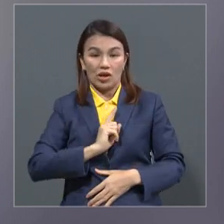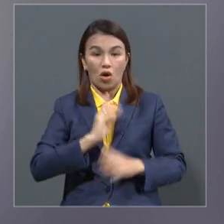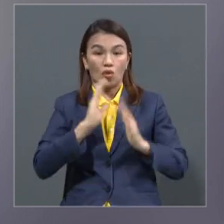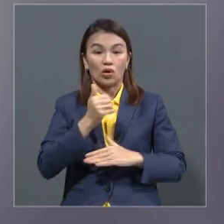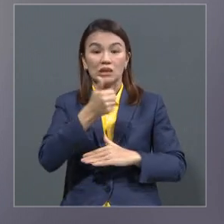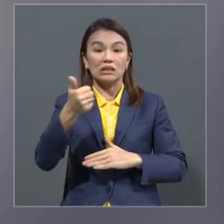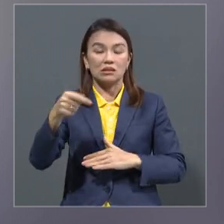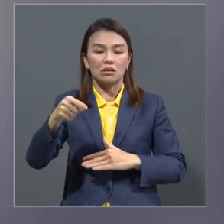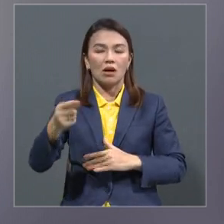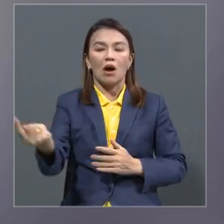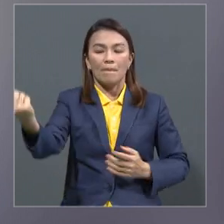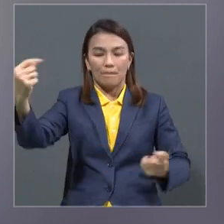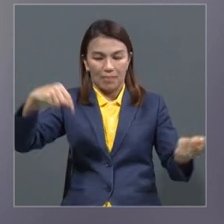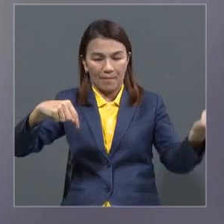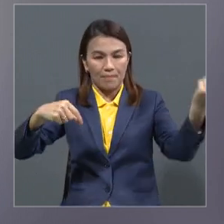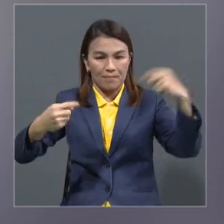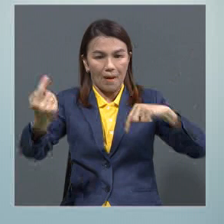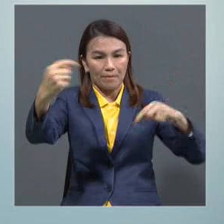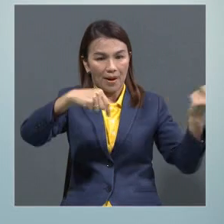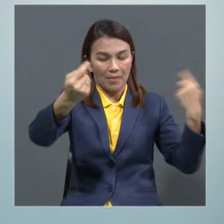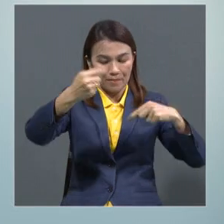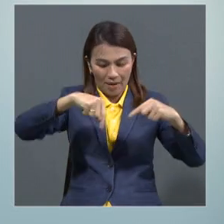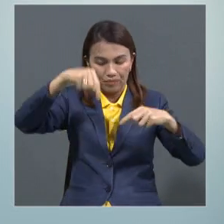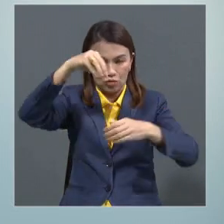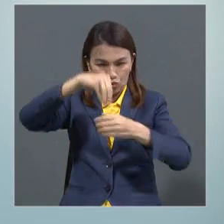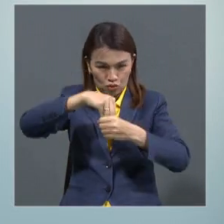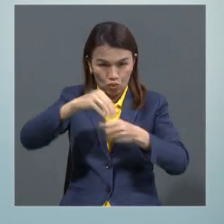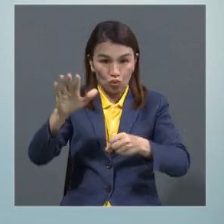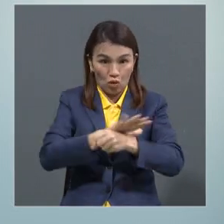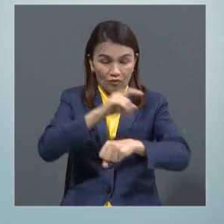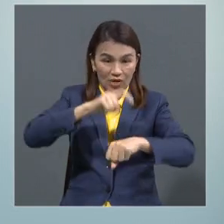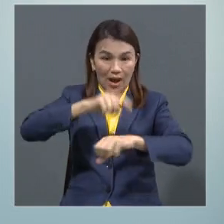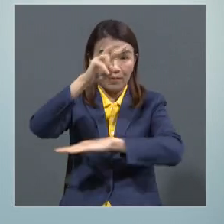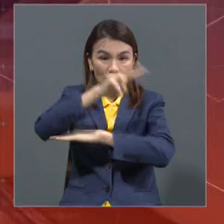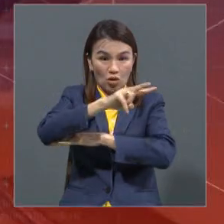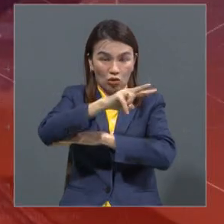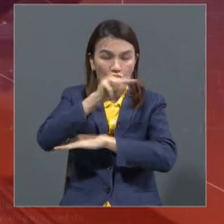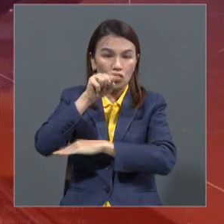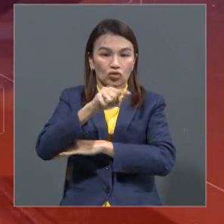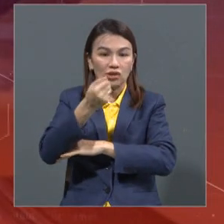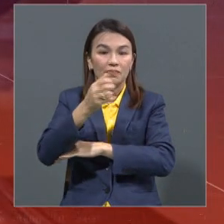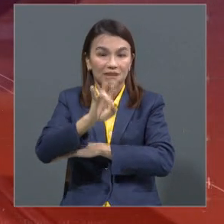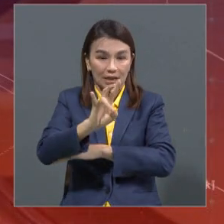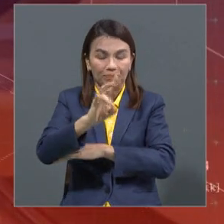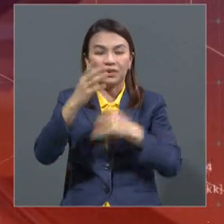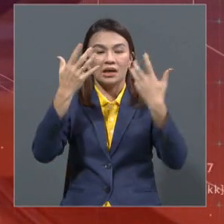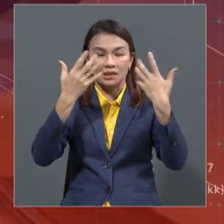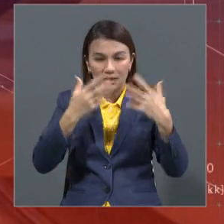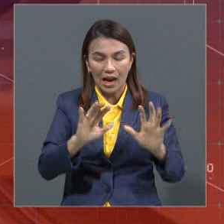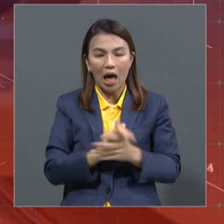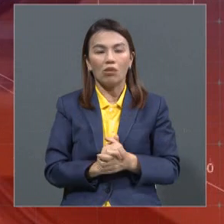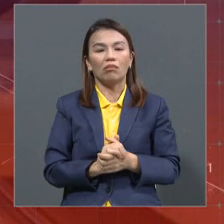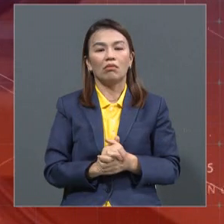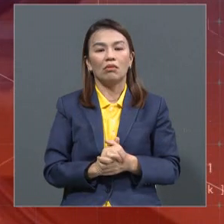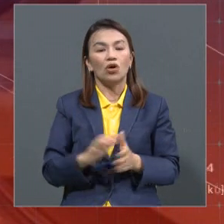ๆก็ทยอยมารวมตัวกันที่ห้อง 502จนครบทุกคนเมื่อเวลา 14:17นหลังจากนั้นก็ไม่มี